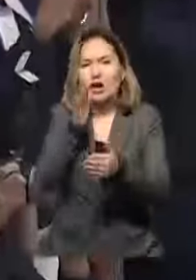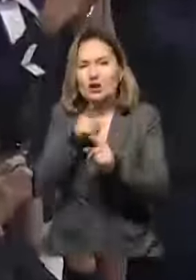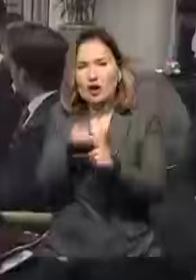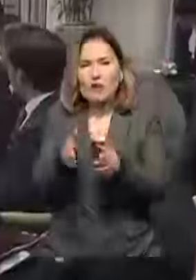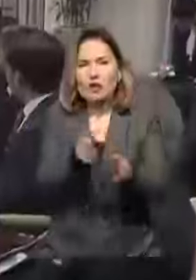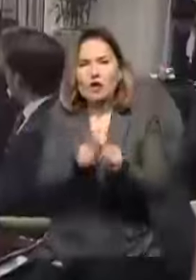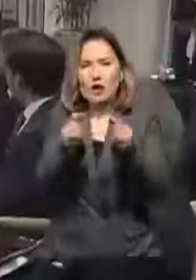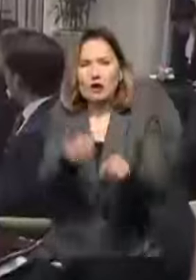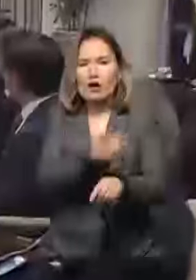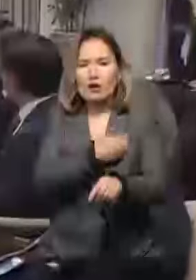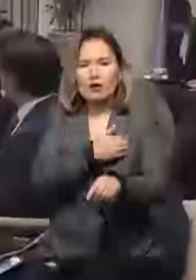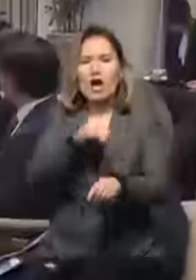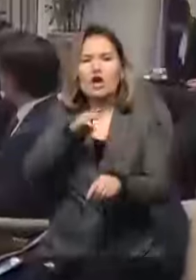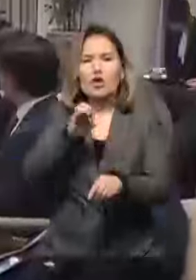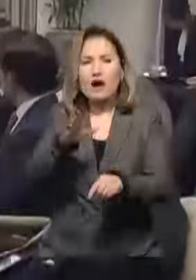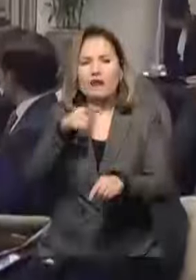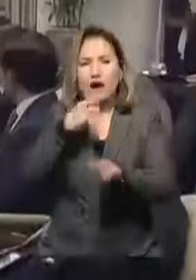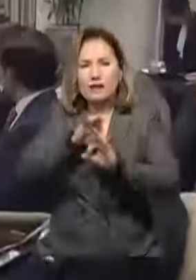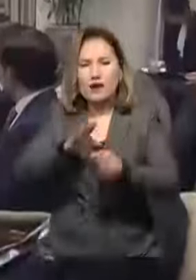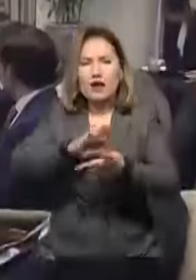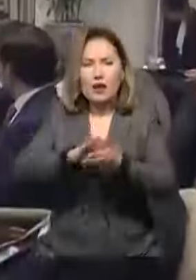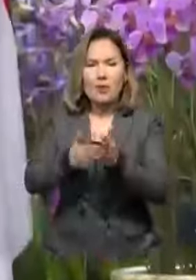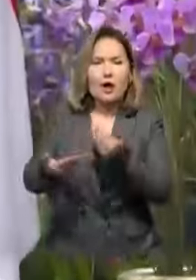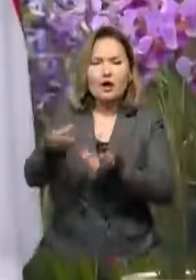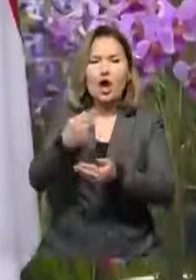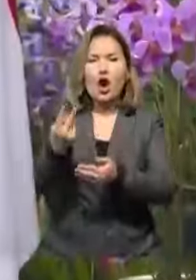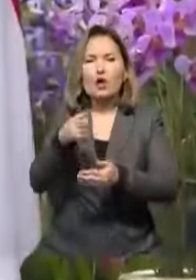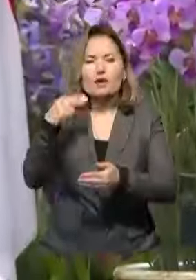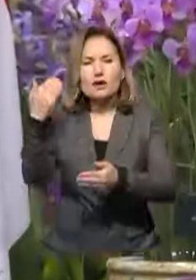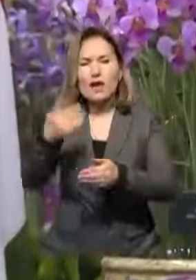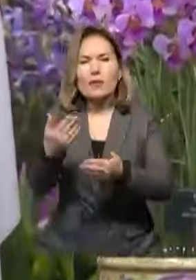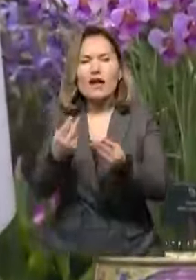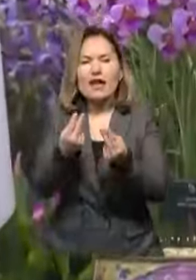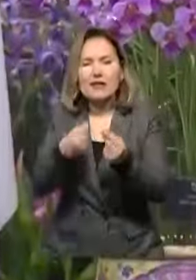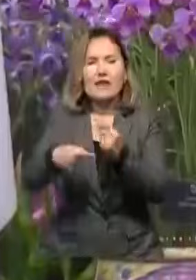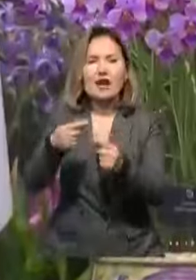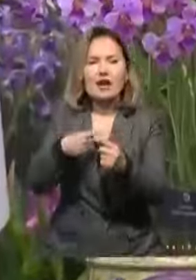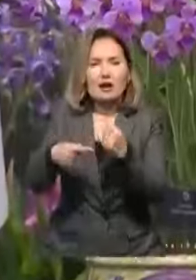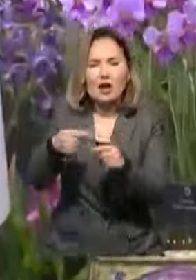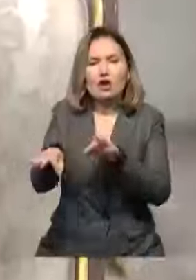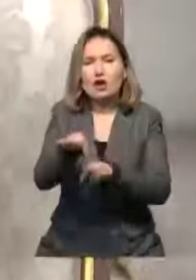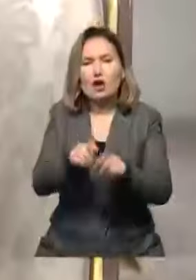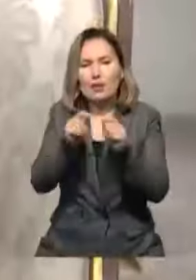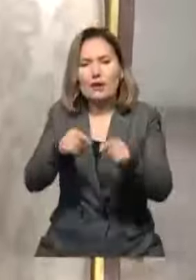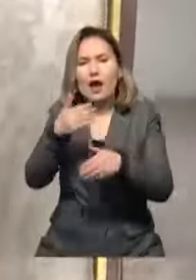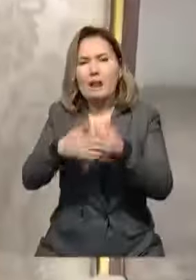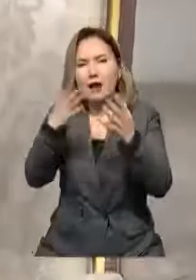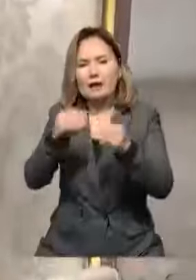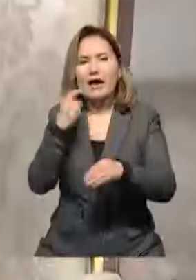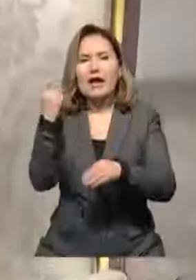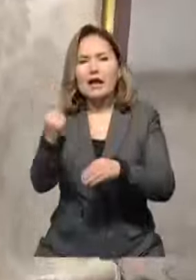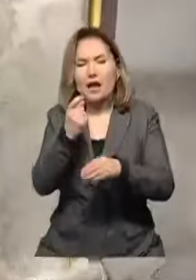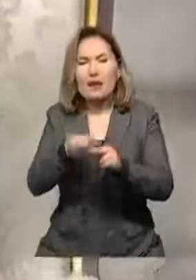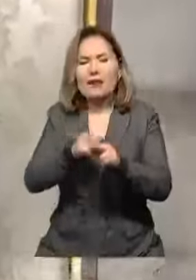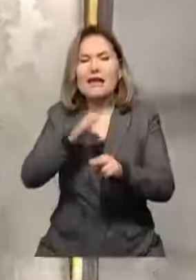ниетті. Мұны Қасым Жомарт Тоқаев айтты. Келіссөзде қос президент инвестициялық жобаларды ілгерілетуге келісті. Демек жақын арада